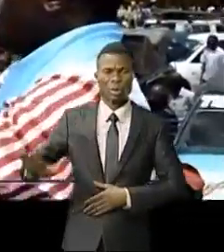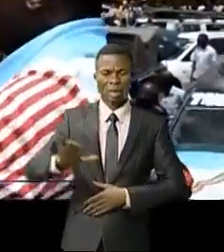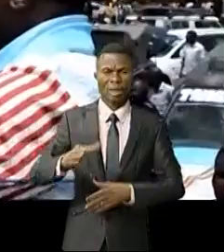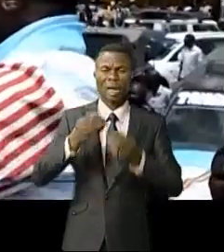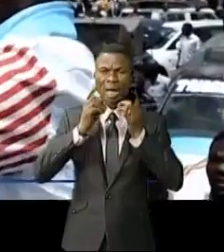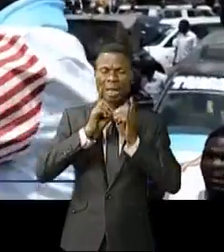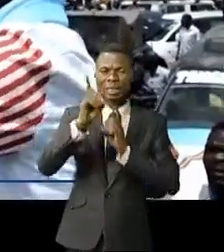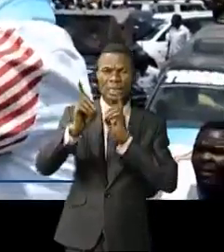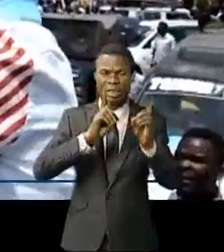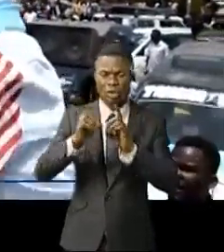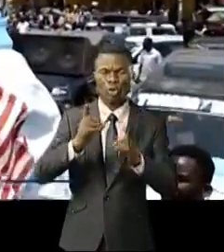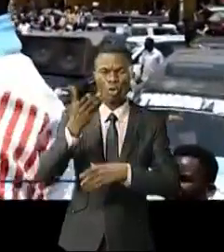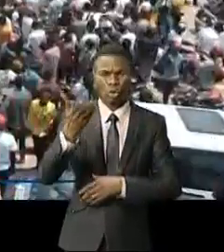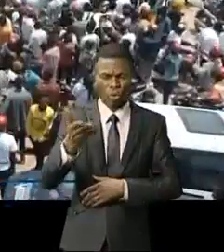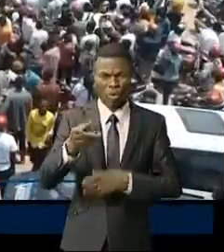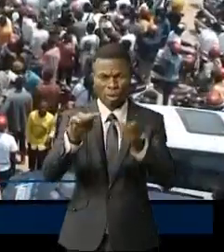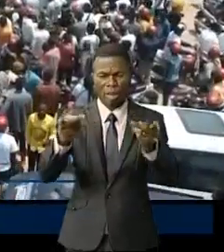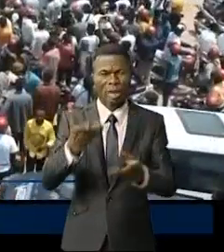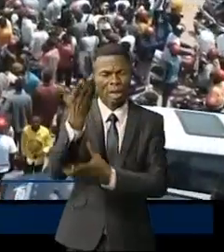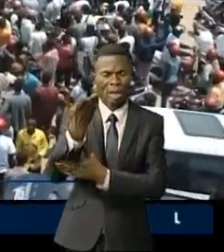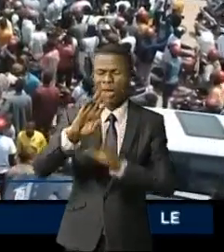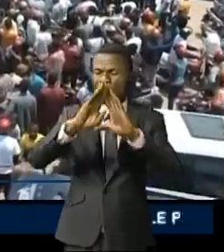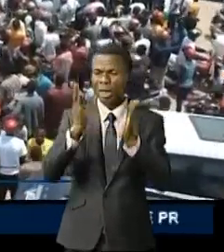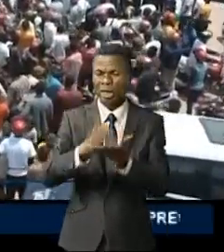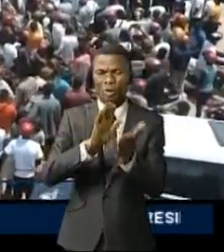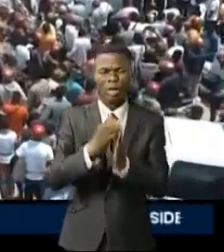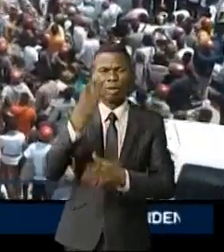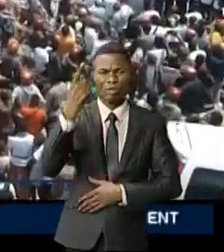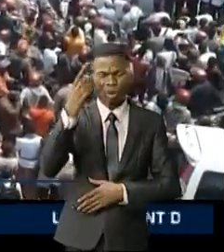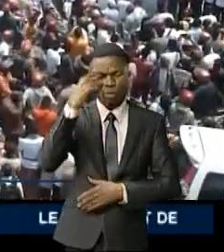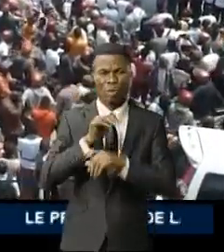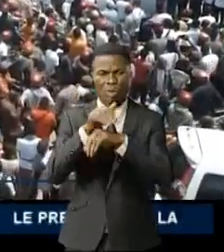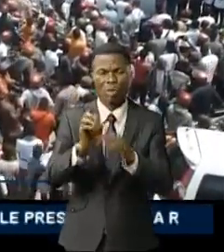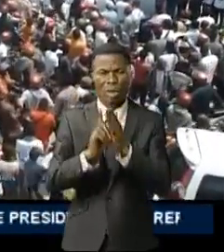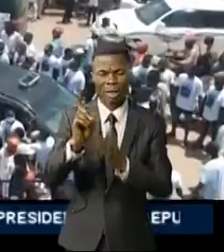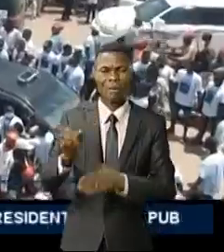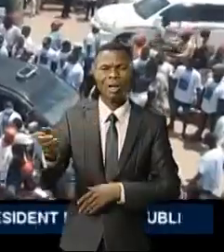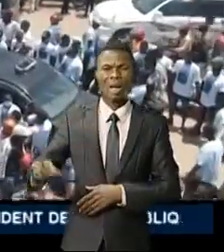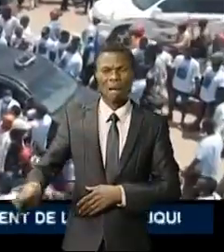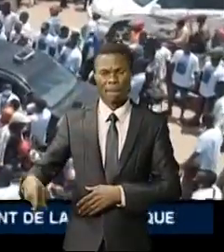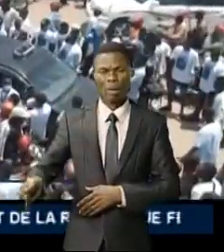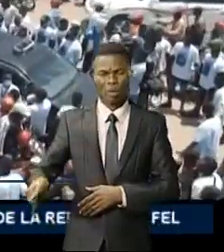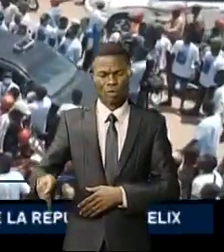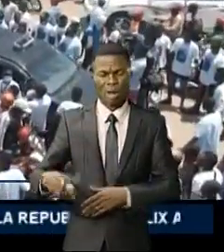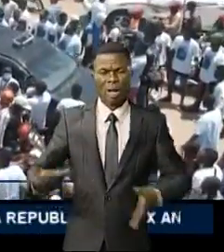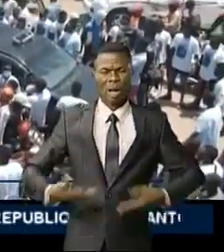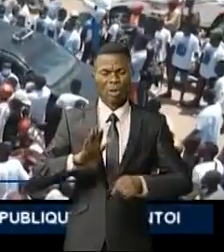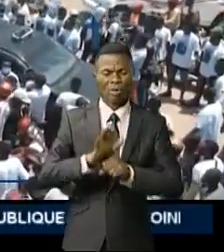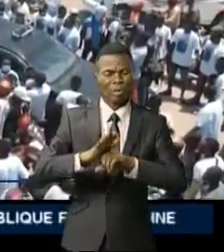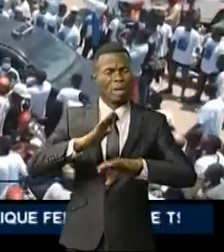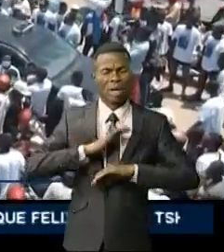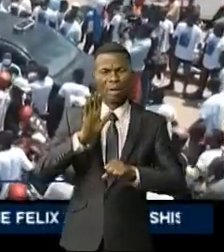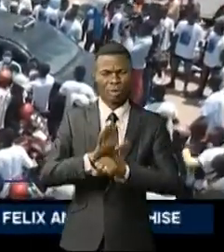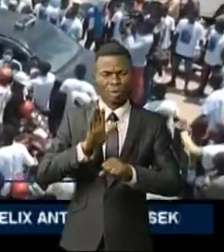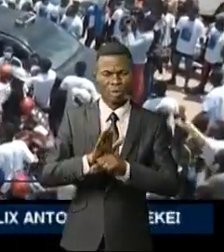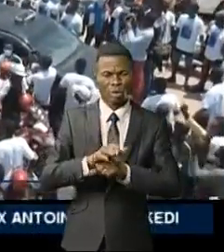cette population à la place Kisebwe. Un appel à l'unité pour participer au développement de la province du Tanganyika. C'est dans une ambiance de parfaite satisfaction que